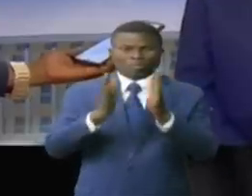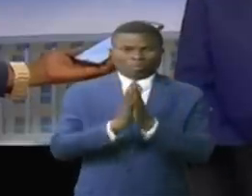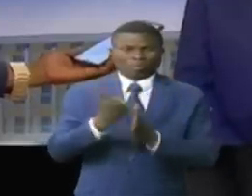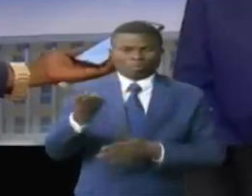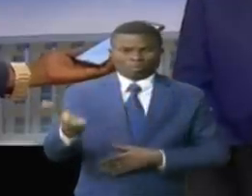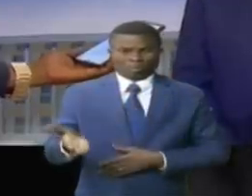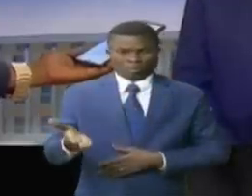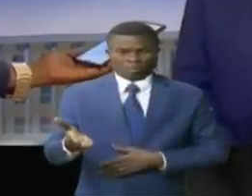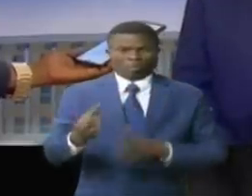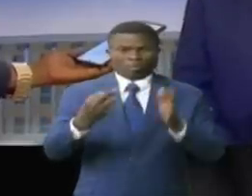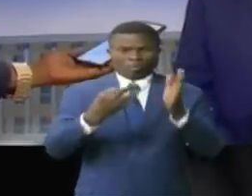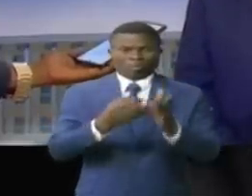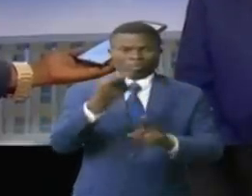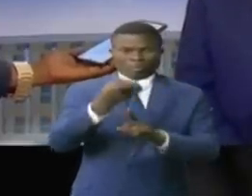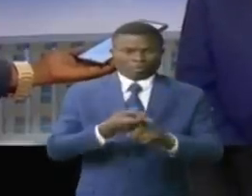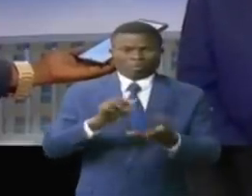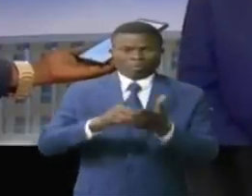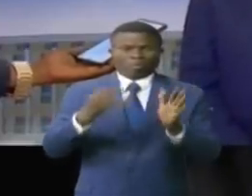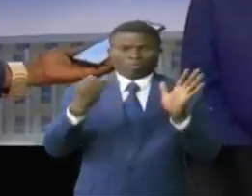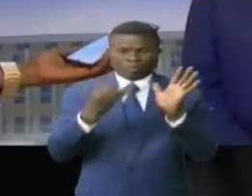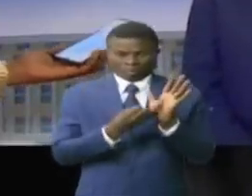Donc le 8, c'est le dimanche.